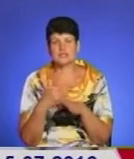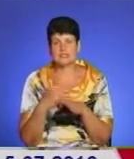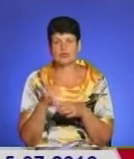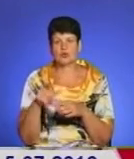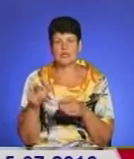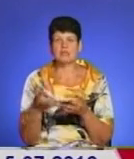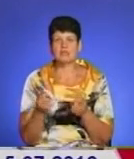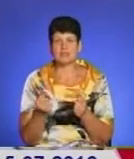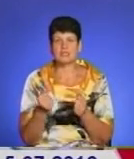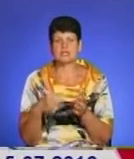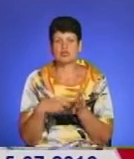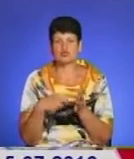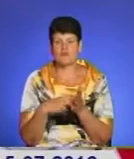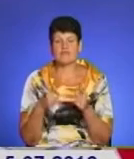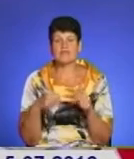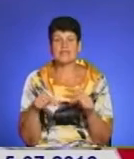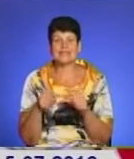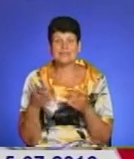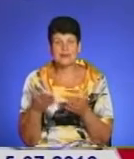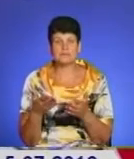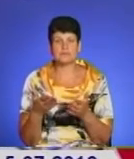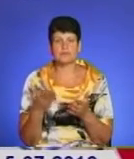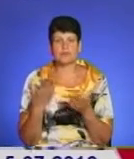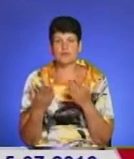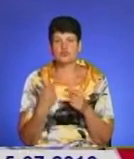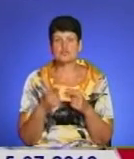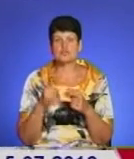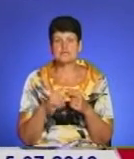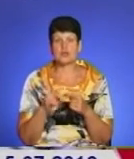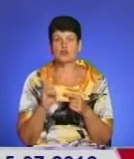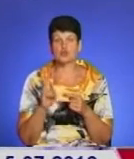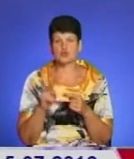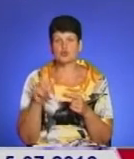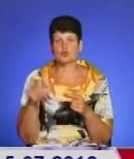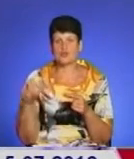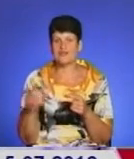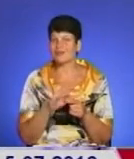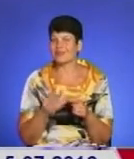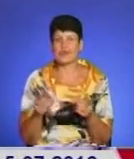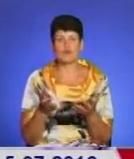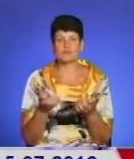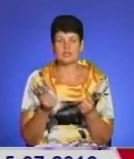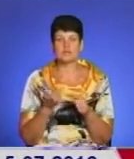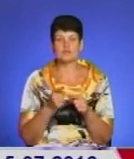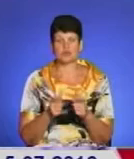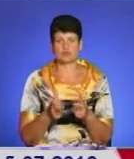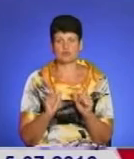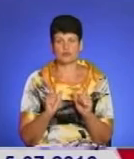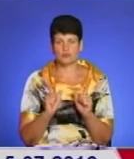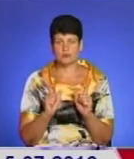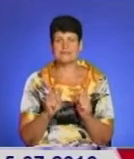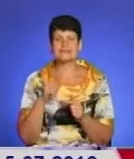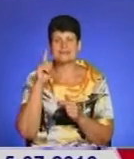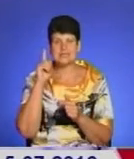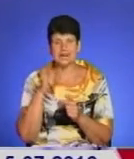поштові відділення. Якщо хтось із громадян не отримав такого платіжного повідомлення, знає, що має